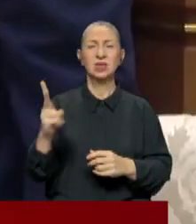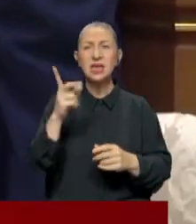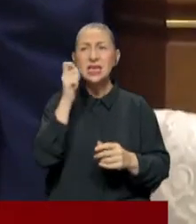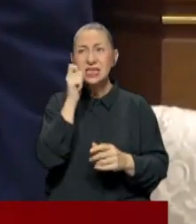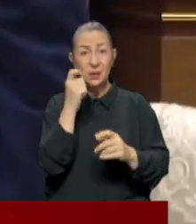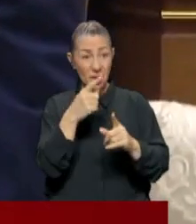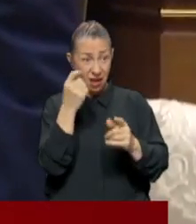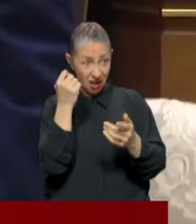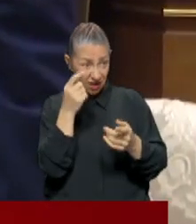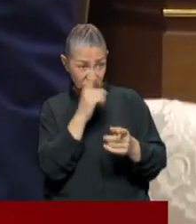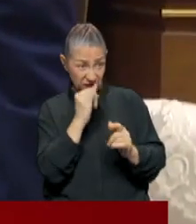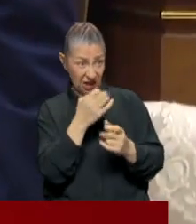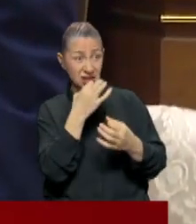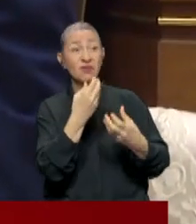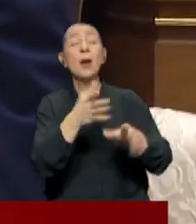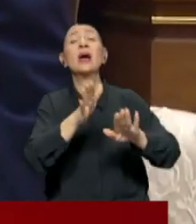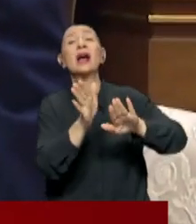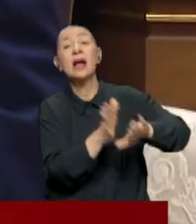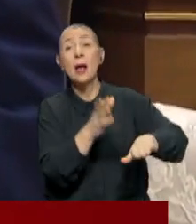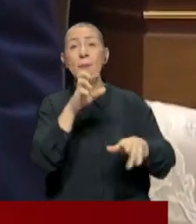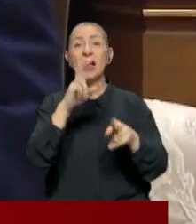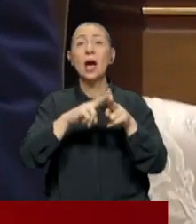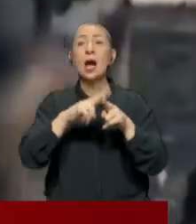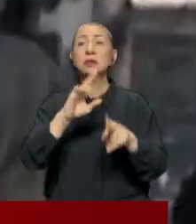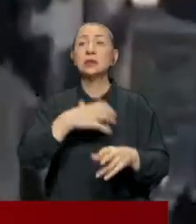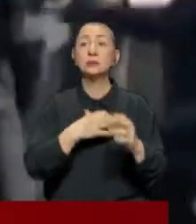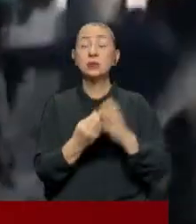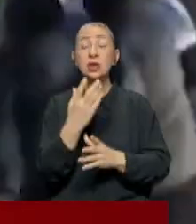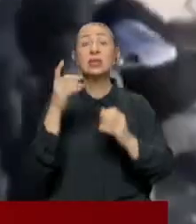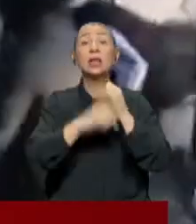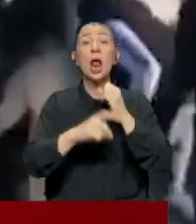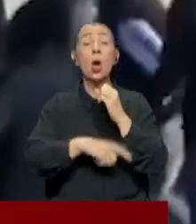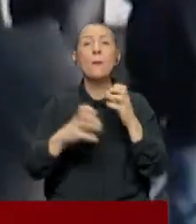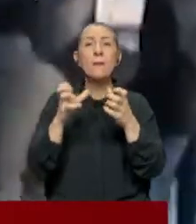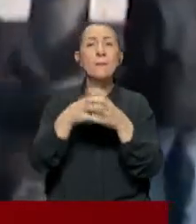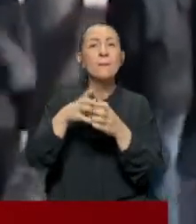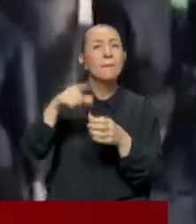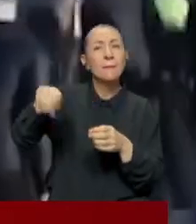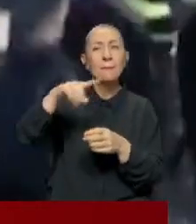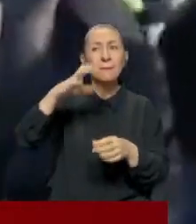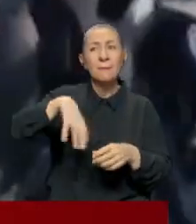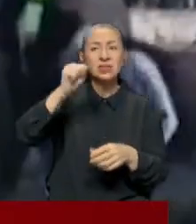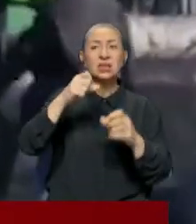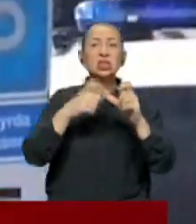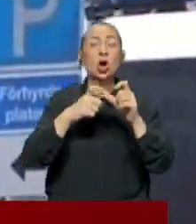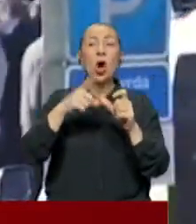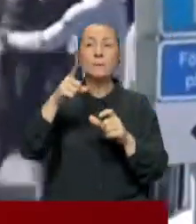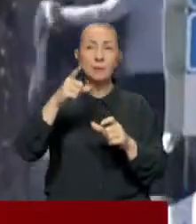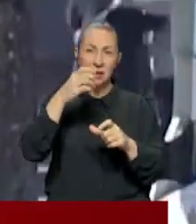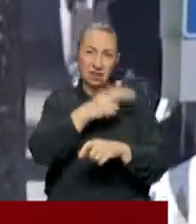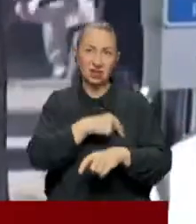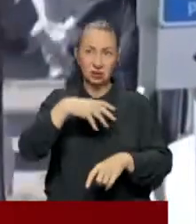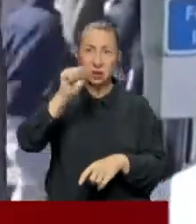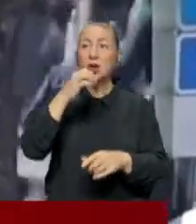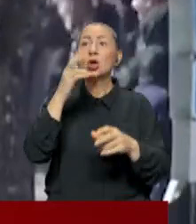onay vermekle kalmadı, terör örgütü PKK'ya da sahip çıktı. Terör örgütü yanlısı grupların başkent Stockholm'de gösteri